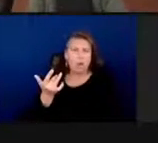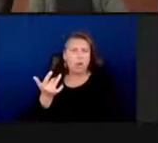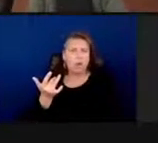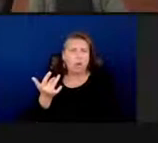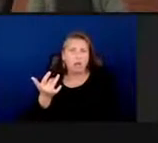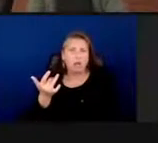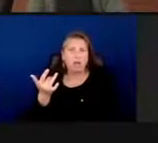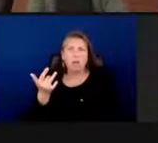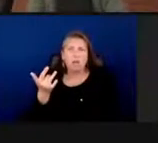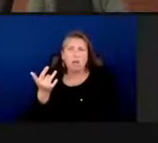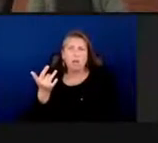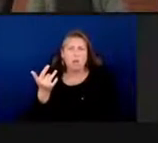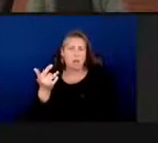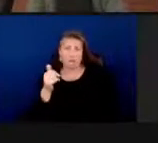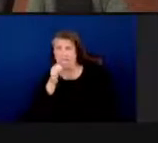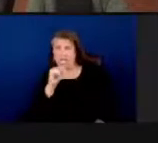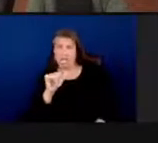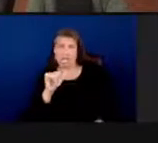la Kennedy?